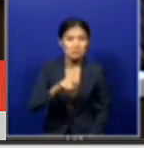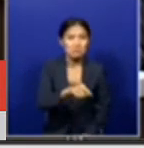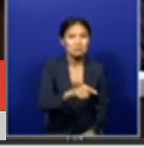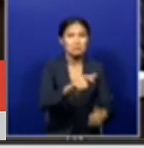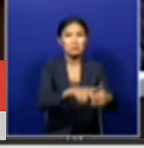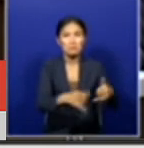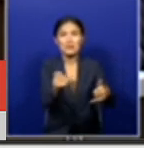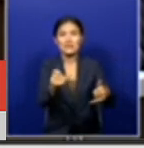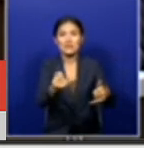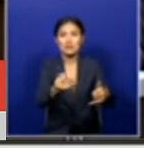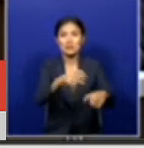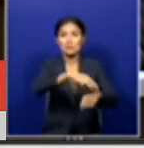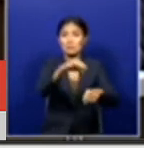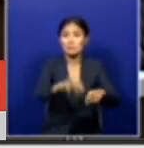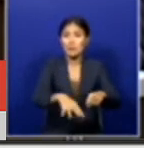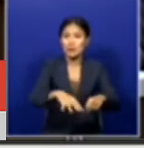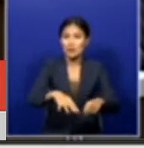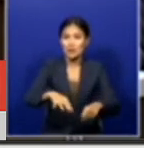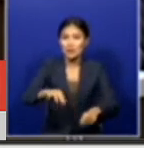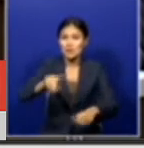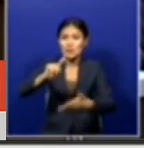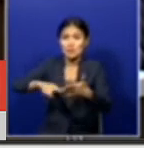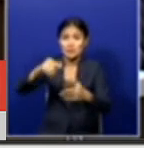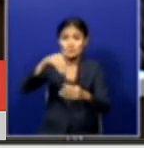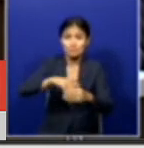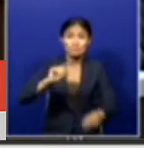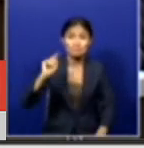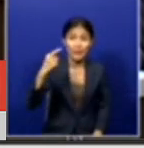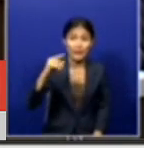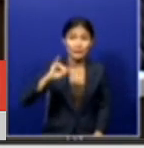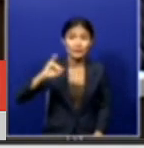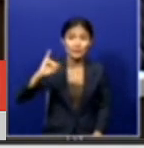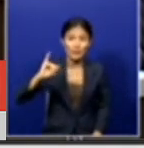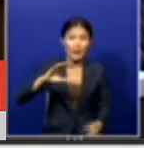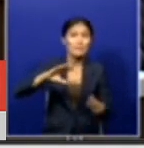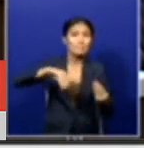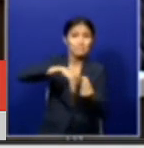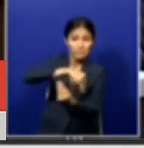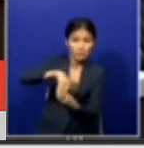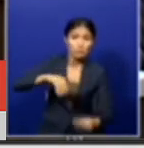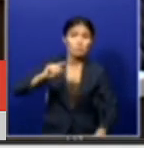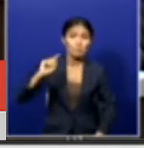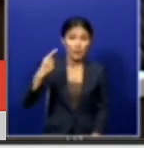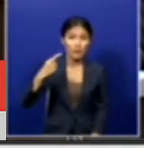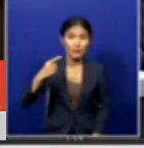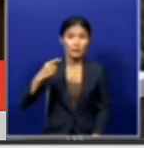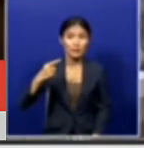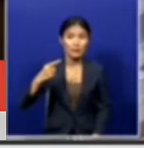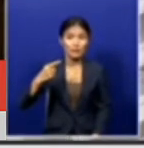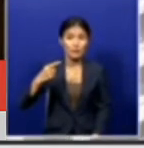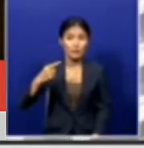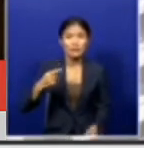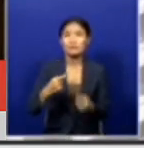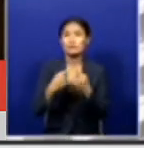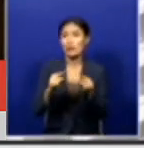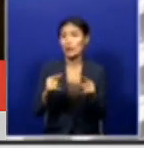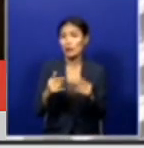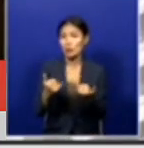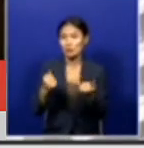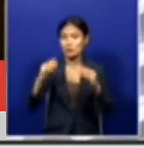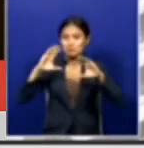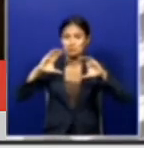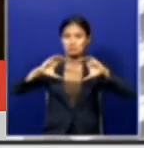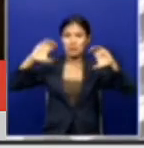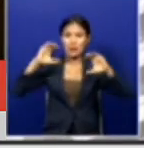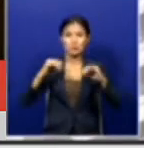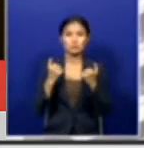ใหม่เข้ามาบริหารใช้เงินภาษีอกรของประชาชนแต่ตั้งแต่รัฐบาลนี้